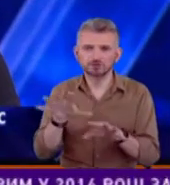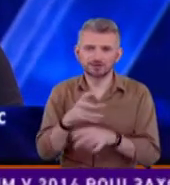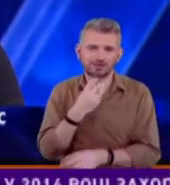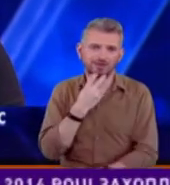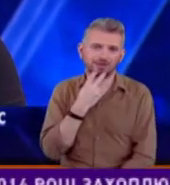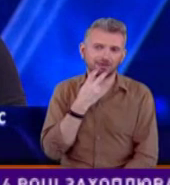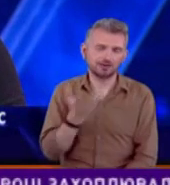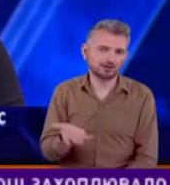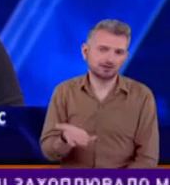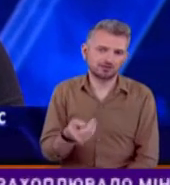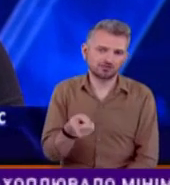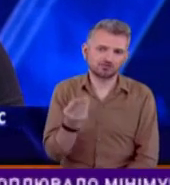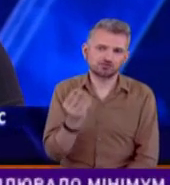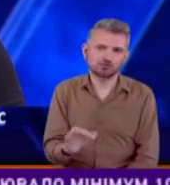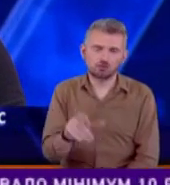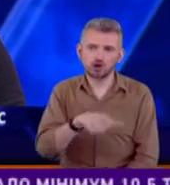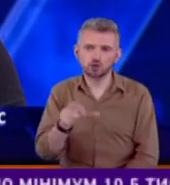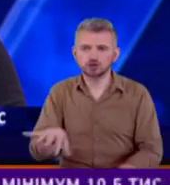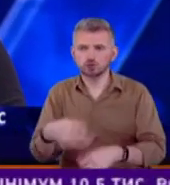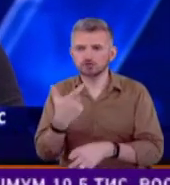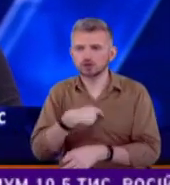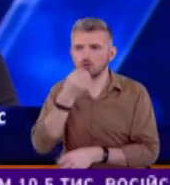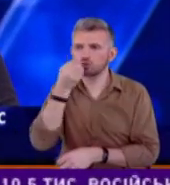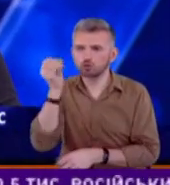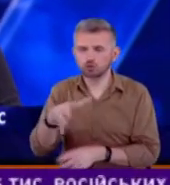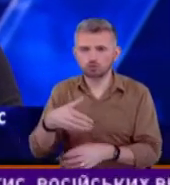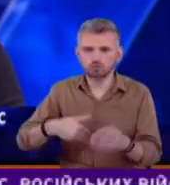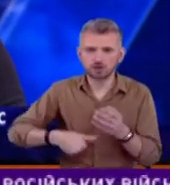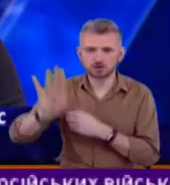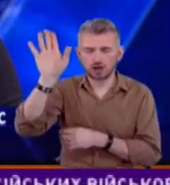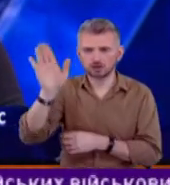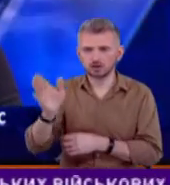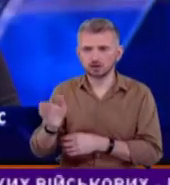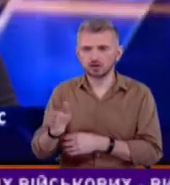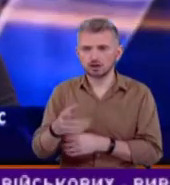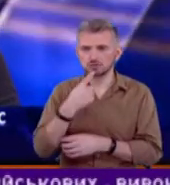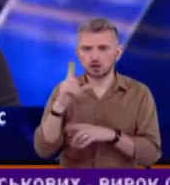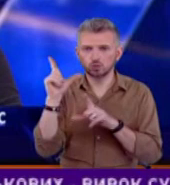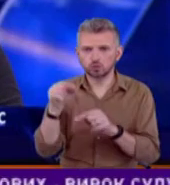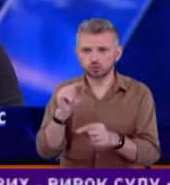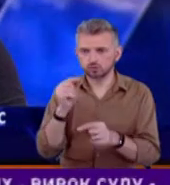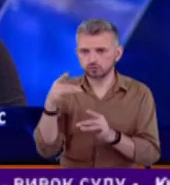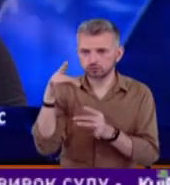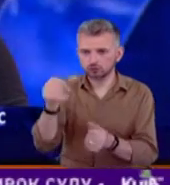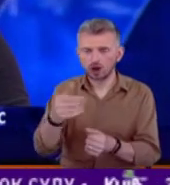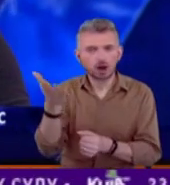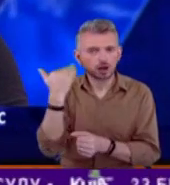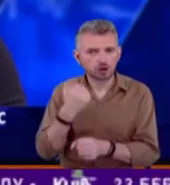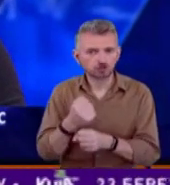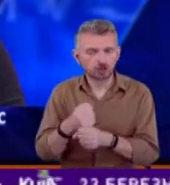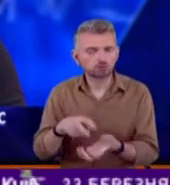юмором, и люди позволяют себе чуть ли не плюнуть, послать, там, пытаться уехать от патрульной полиции. То, что раньше они делать